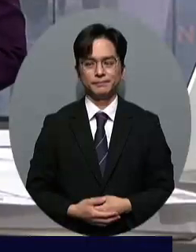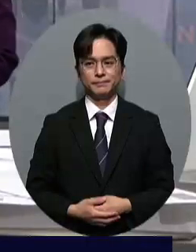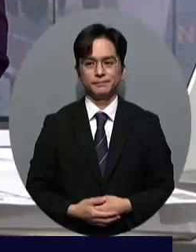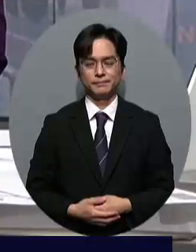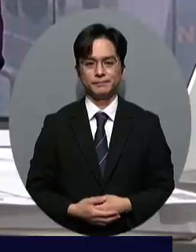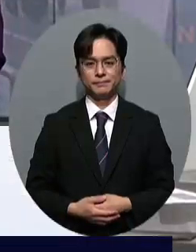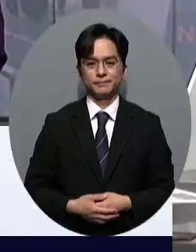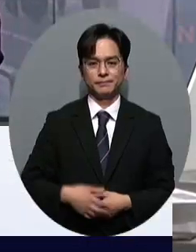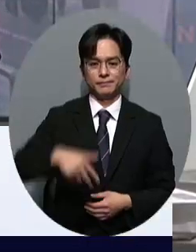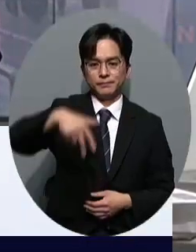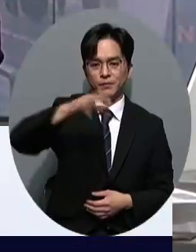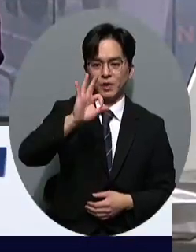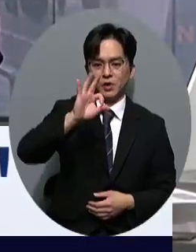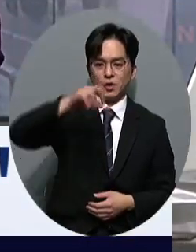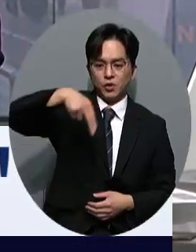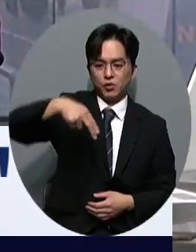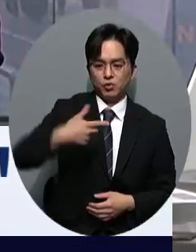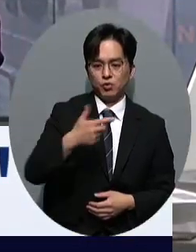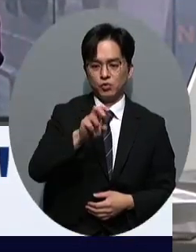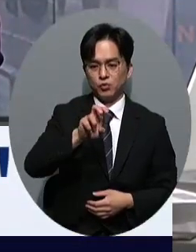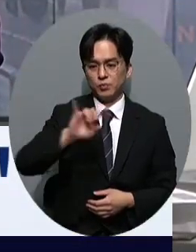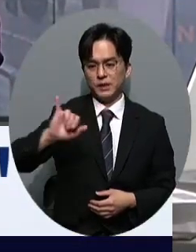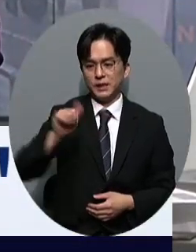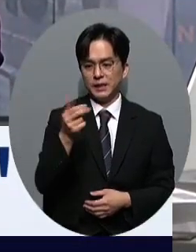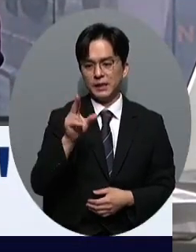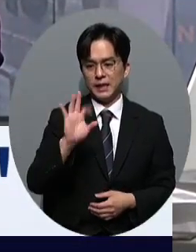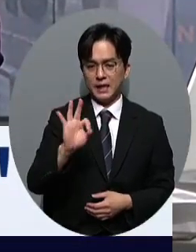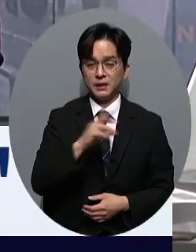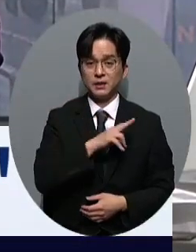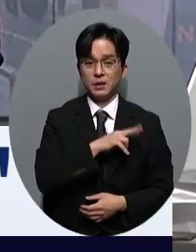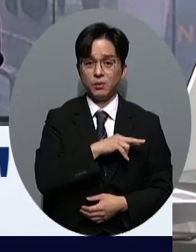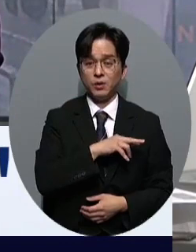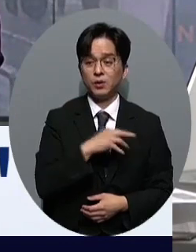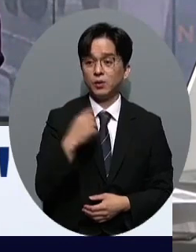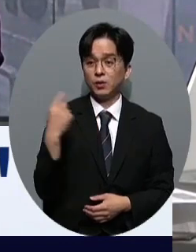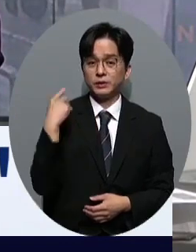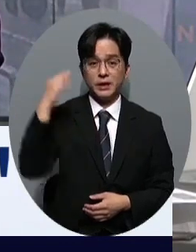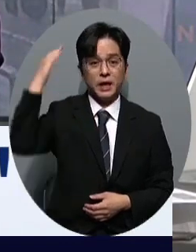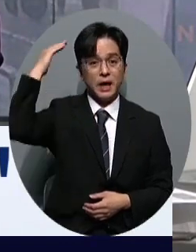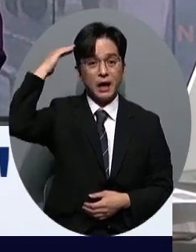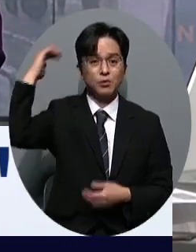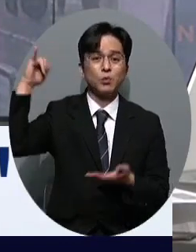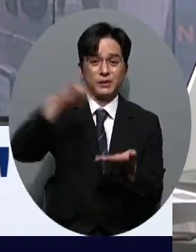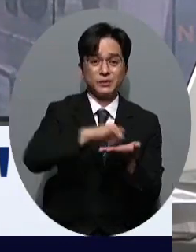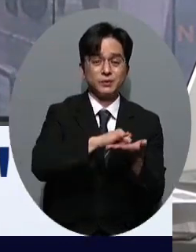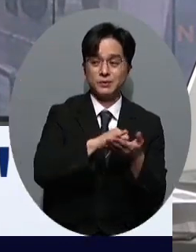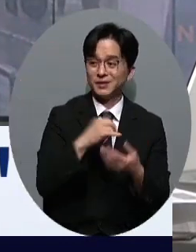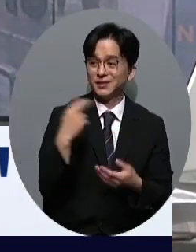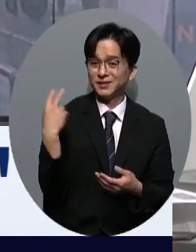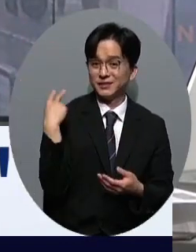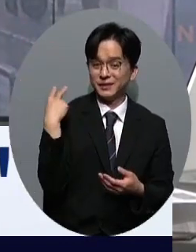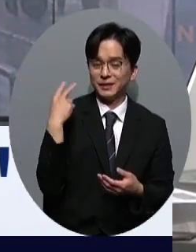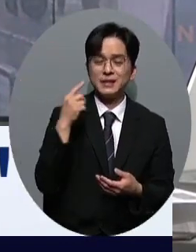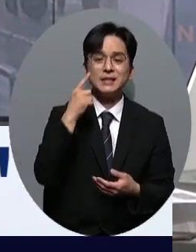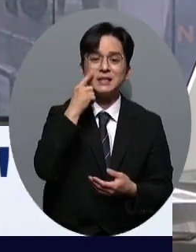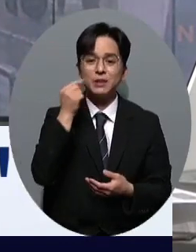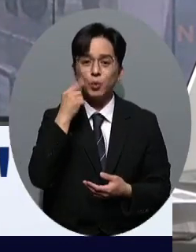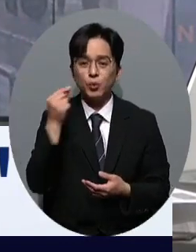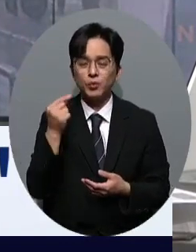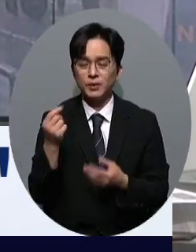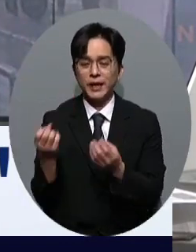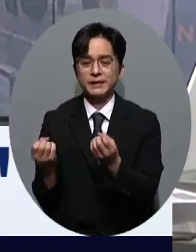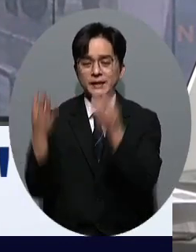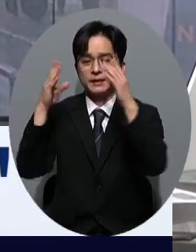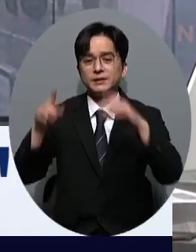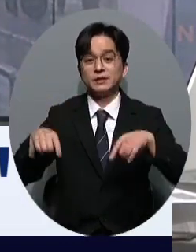네, 일본에서 친북단체인 조총련 주최 행사에 참석한 윤미향 의원이 어제 귀국을 했습니다. 여당은 윤 의원의 윤리위 제소를 예고했고